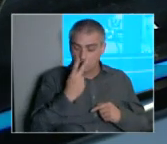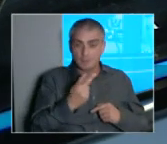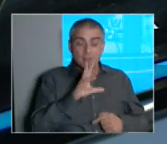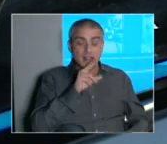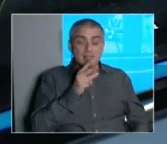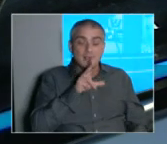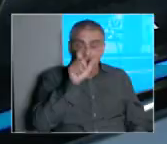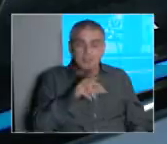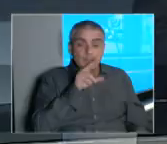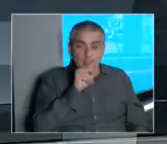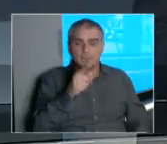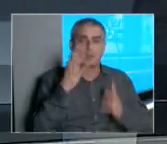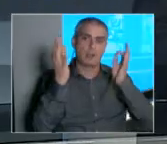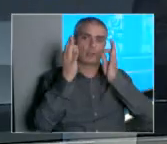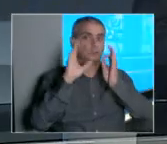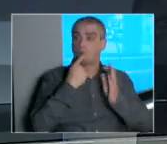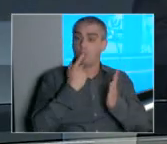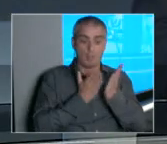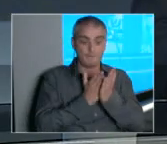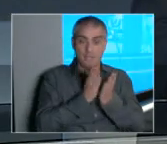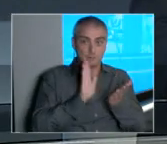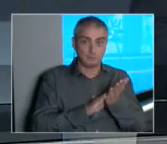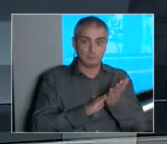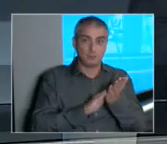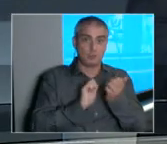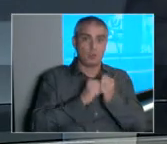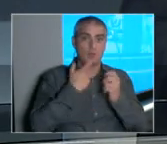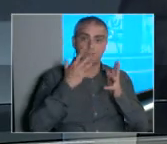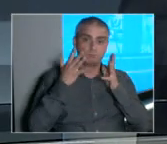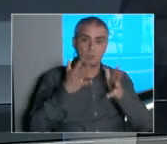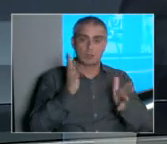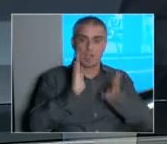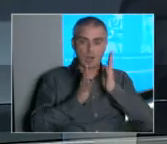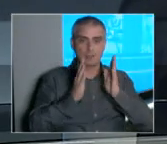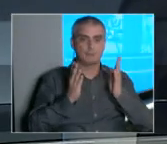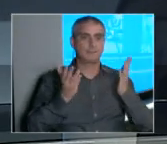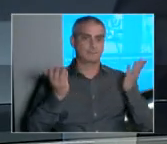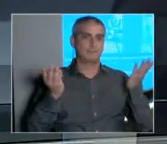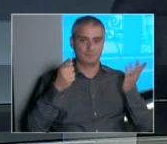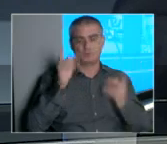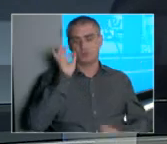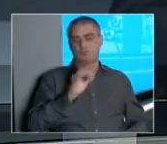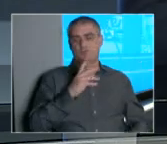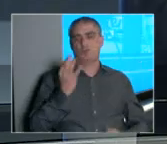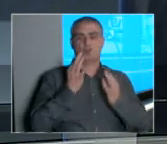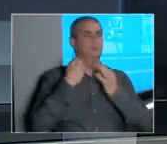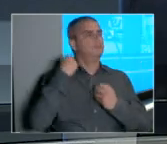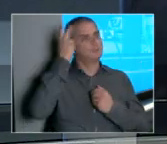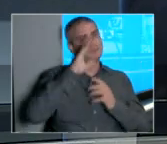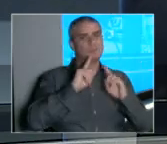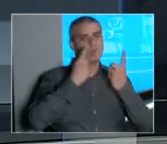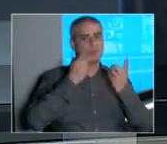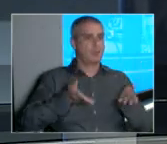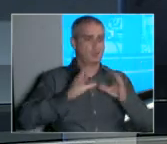שדיבורו של אדם הוא קודש. ואם אדם לא עומד בדיבורו, או שיח בוטה או אלים, עכשיו אני מבין, אז הוא מחלל את הקודש. עכשיו אני מבין מה קורה